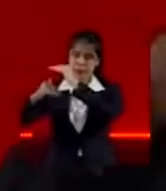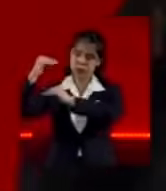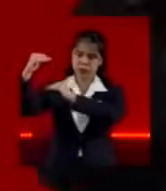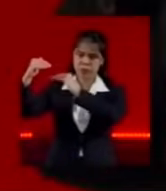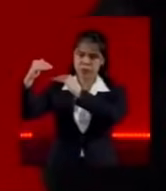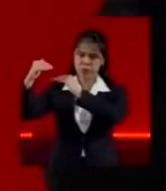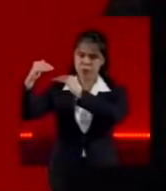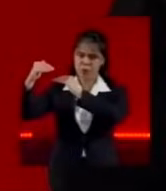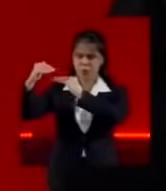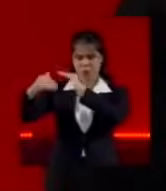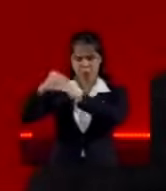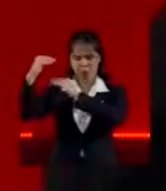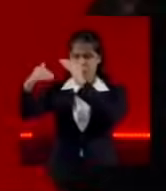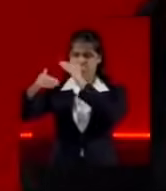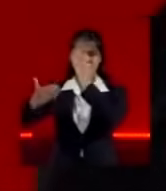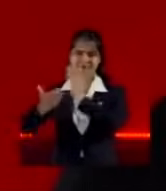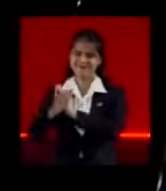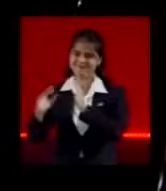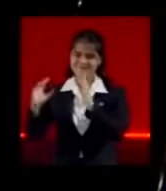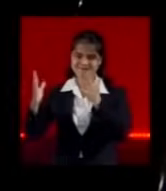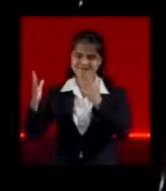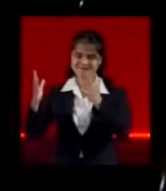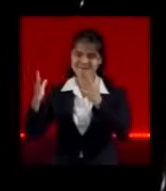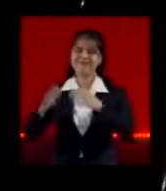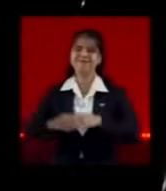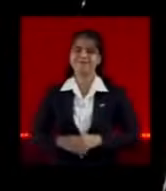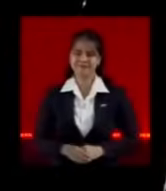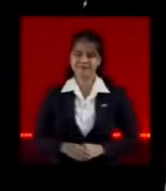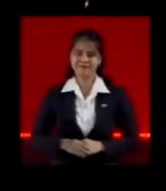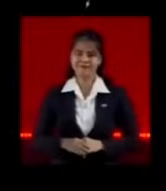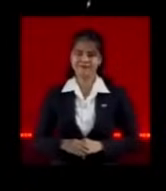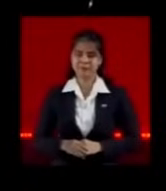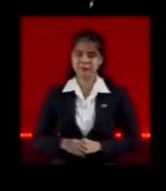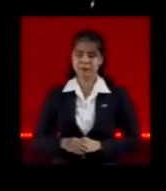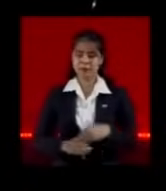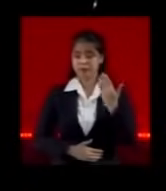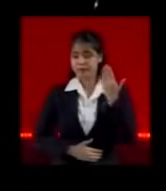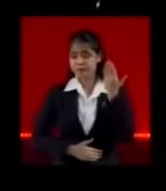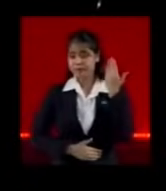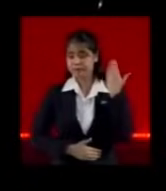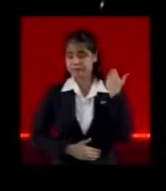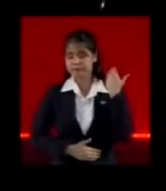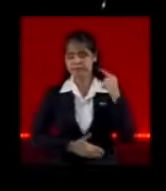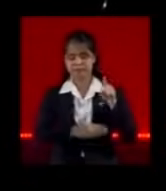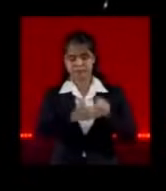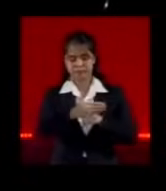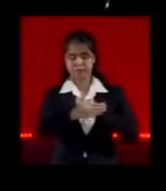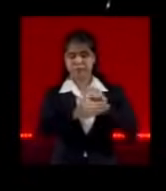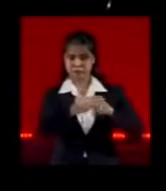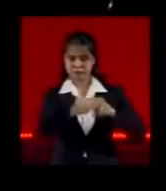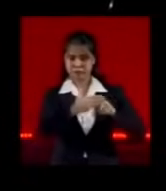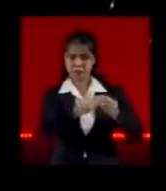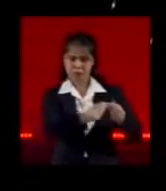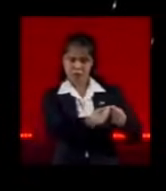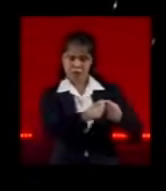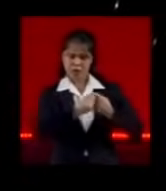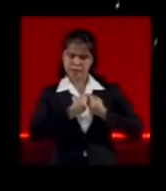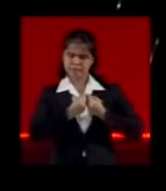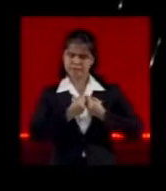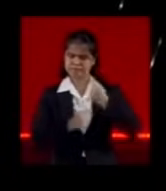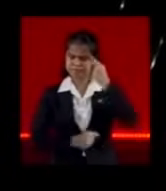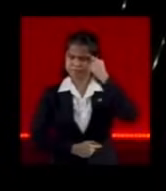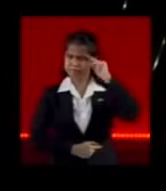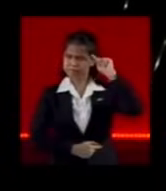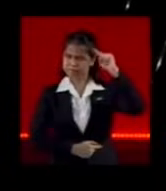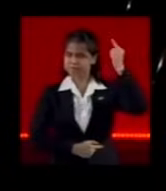งชีวิตเนี่ยเขาไม่ทิ้งคุณนะ ใช ่ให้เป็นที่ปรึกษาบ้างให้เป็นอะไรดูแลเลี้ยงดูเป็นเจ็บไข้ได้ป่วยเขาดูแล ครับ